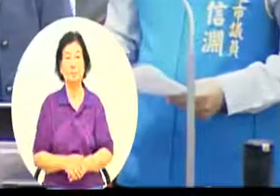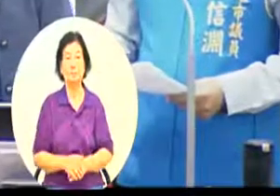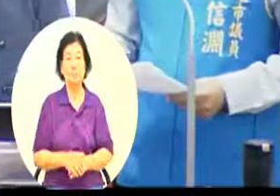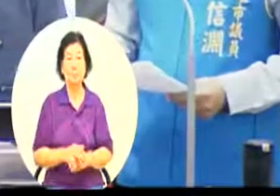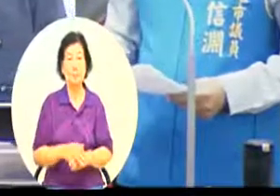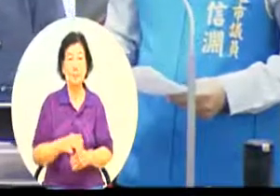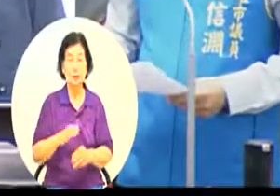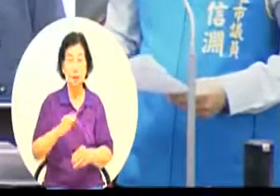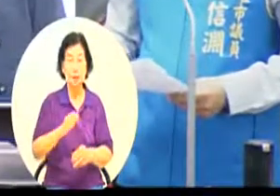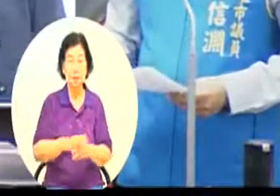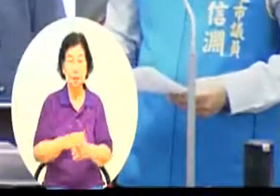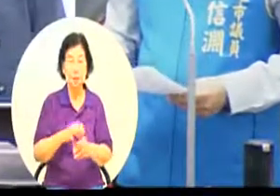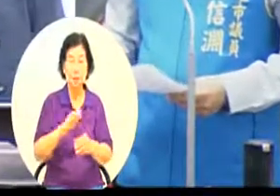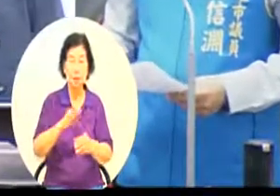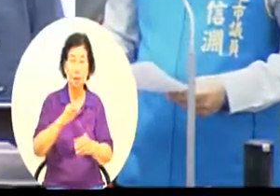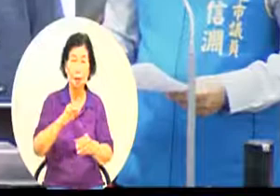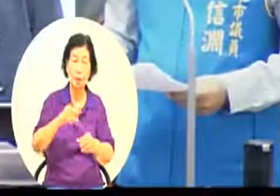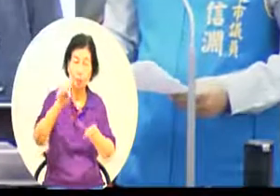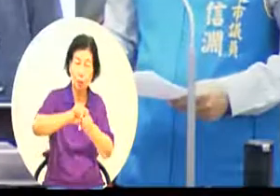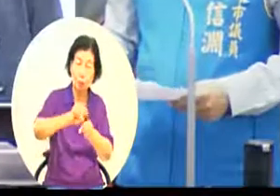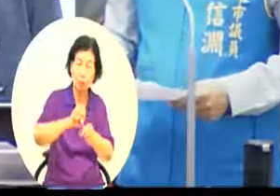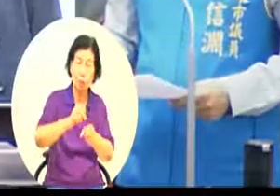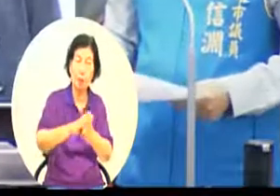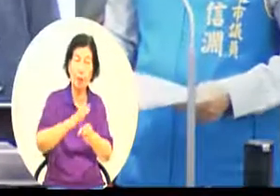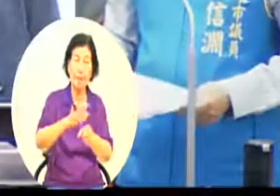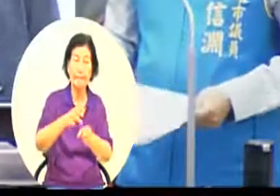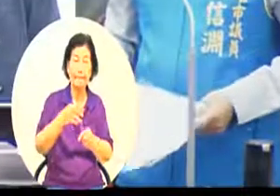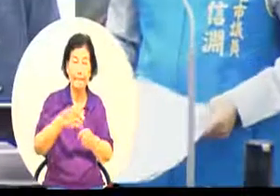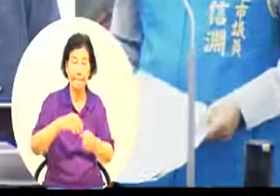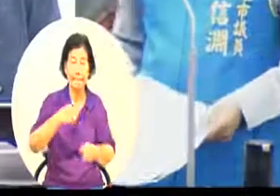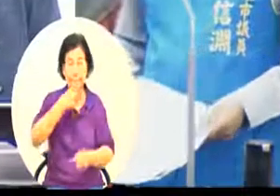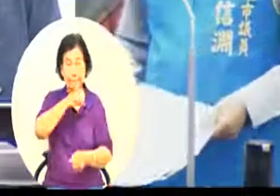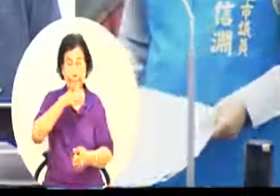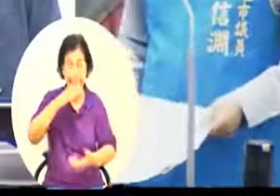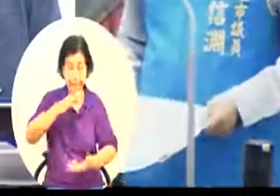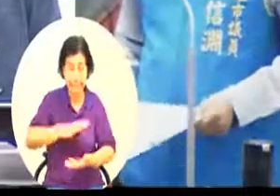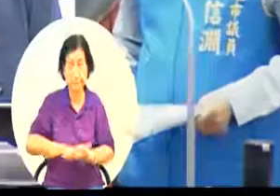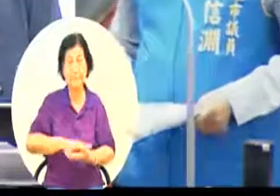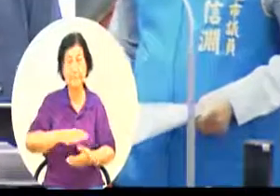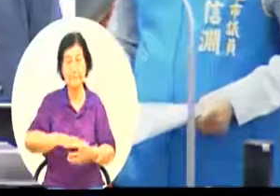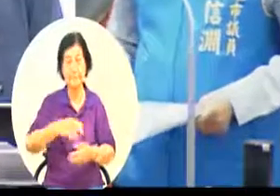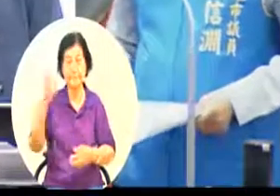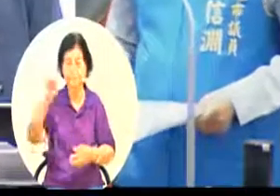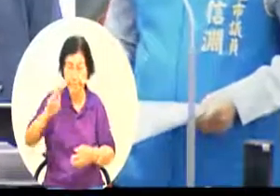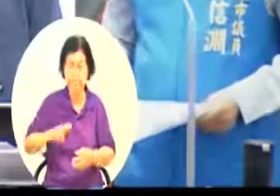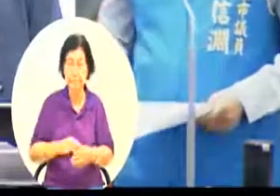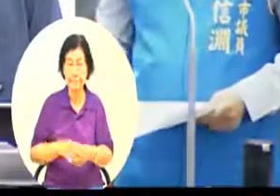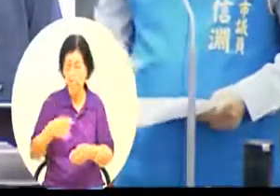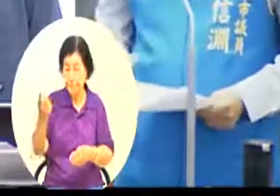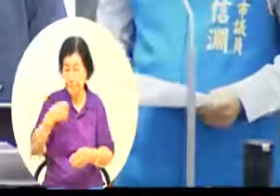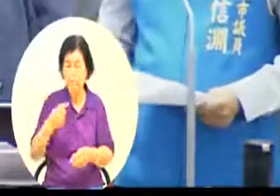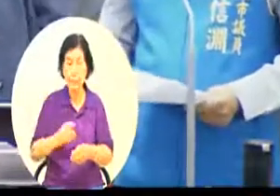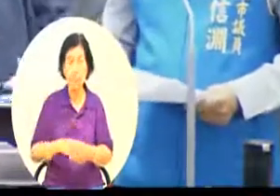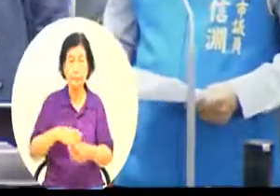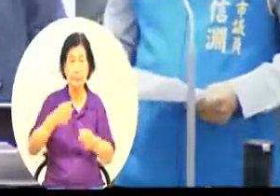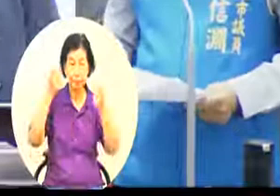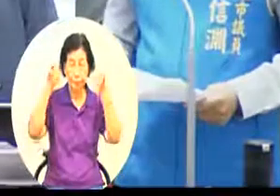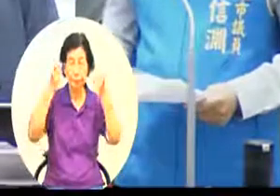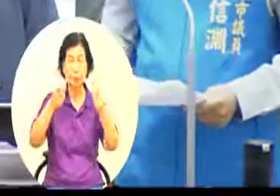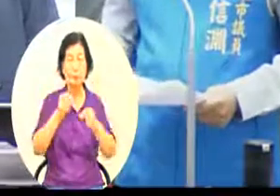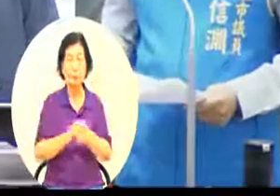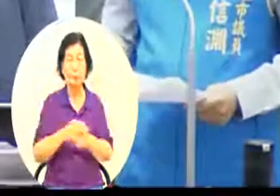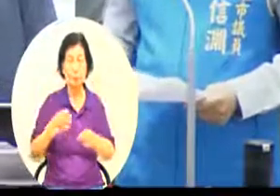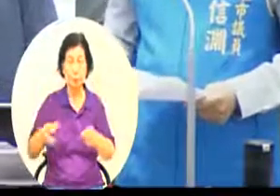电能够到高雄来投资。那这个中间会有一些